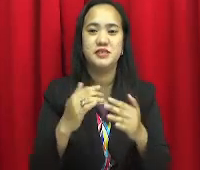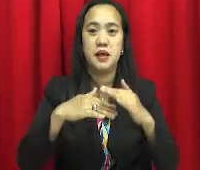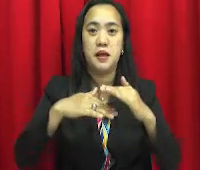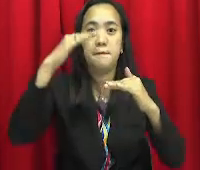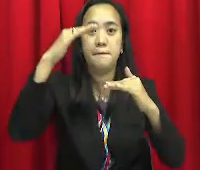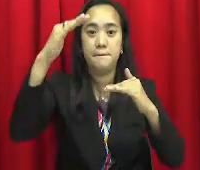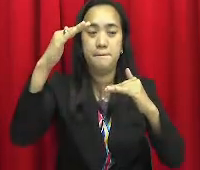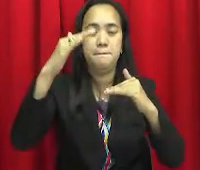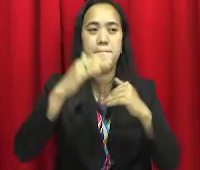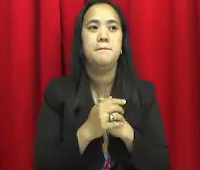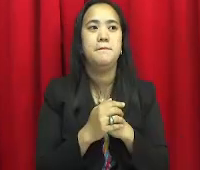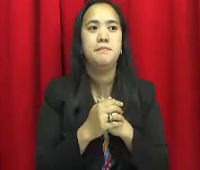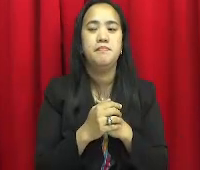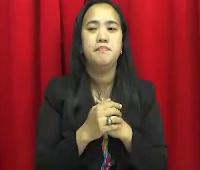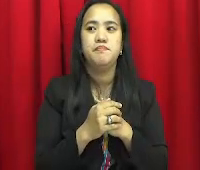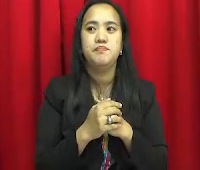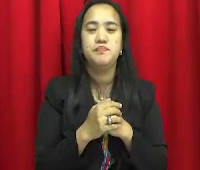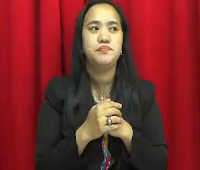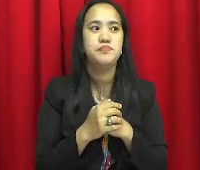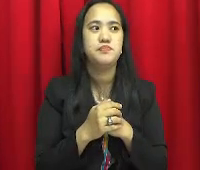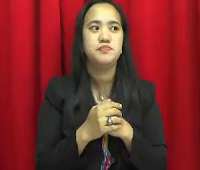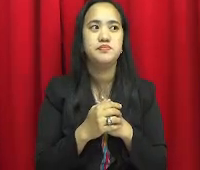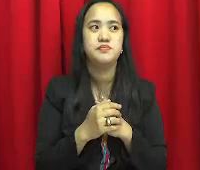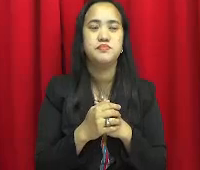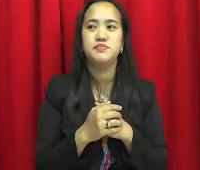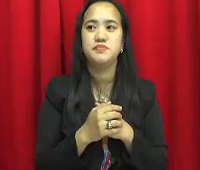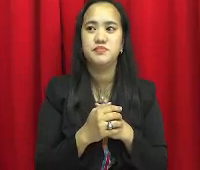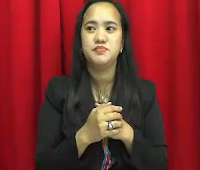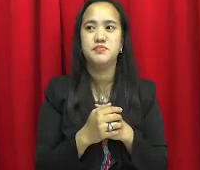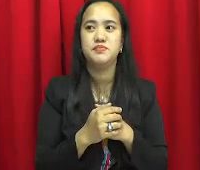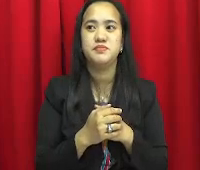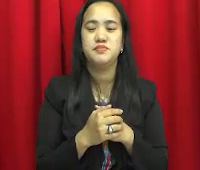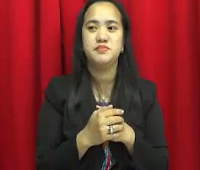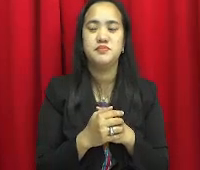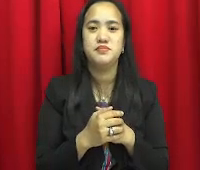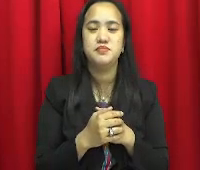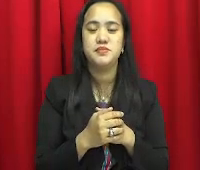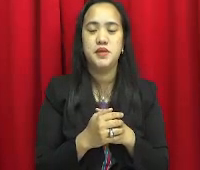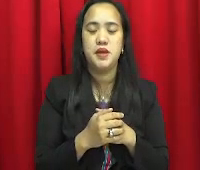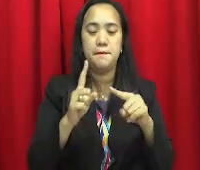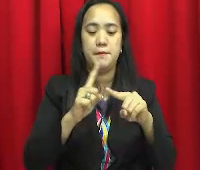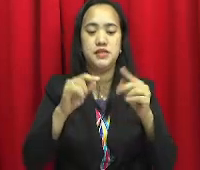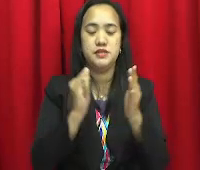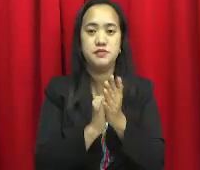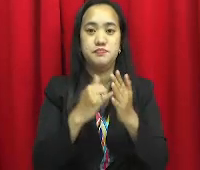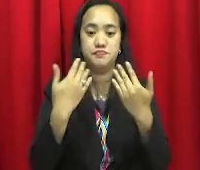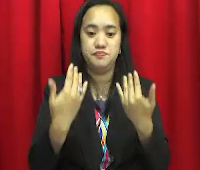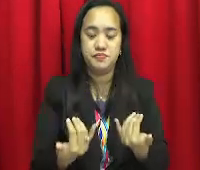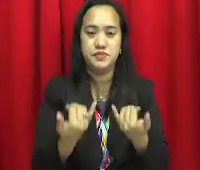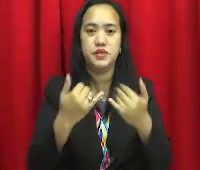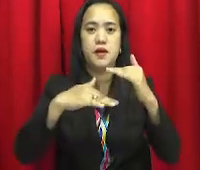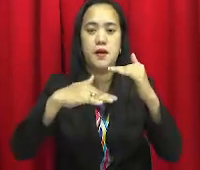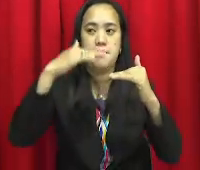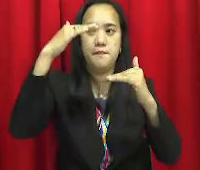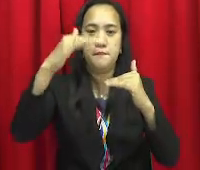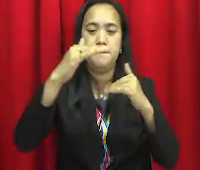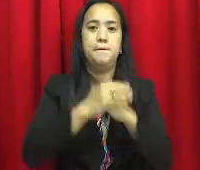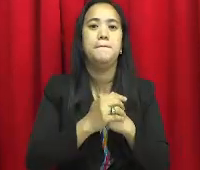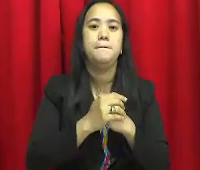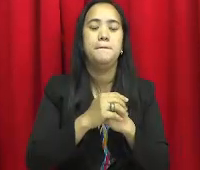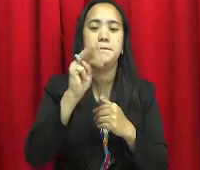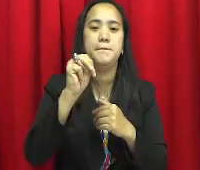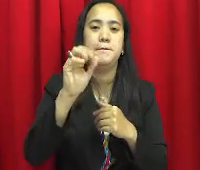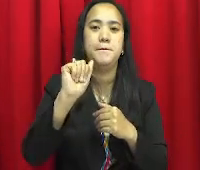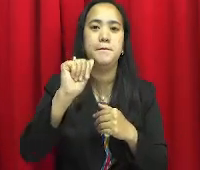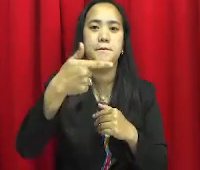mataas siya. Ah, mas mataas. Mataas yun, po. Sir. Eh. Sabi mo, cum laude lang. Cum laude, tapos Magna, sir. Kumbaga, talagang bonus na bonus